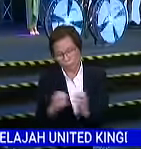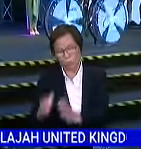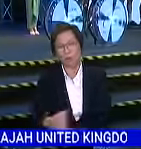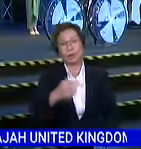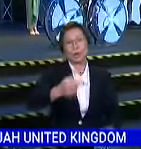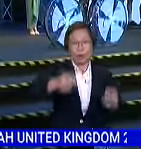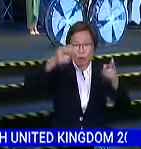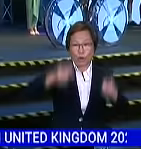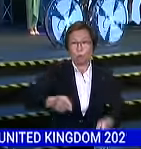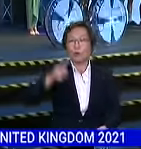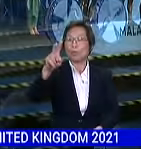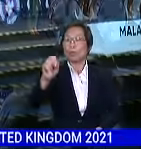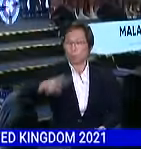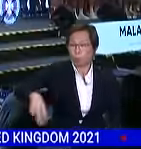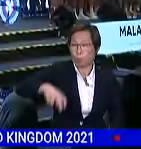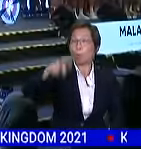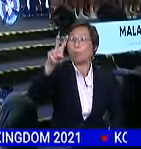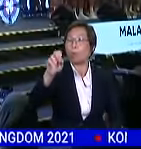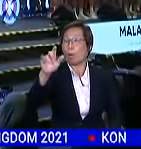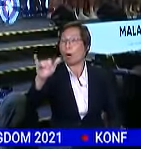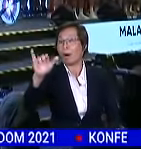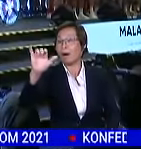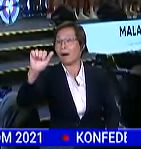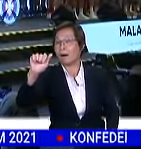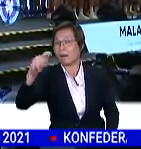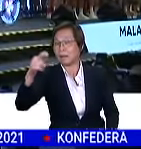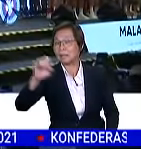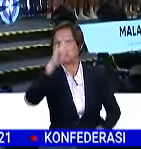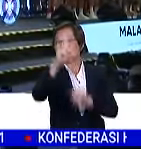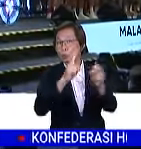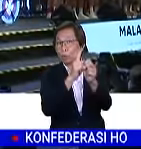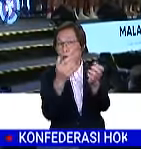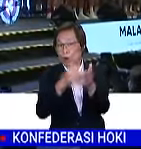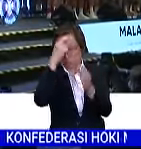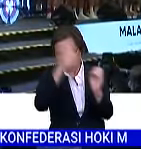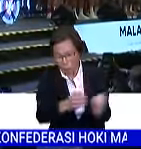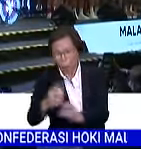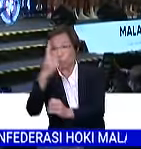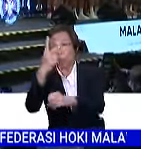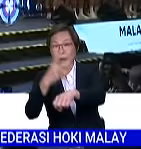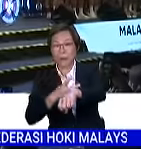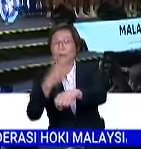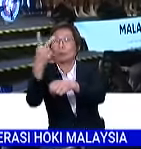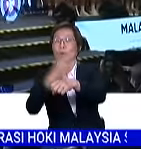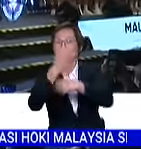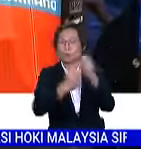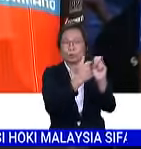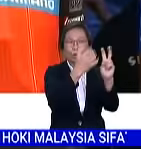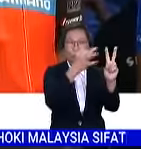Human Voyage masih mempunyai kontrak untuk satu tahun lagi selepas menjadi penganjur untuk dua edisi pada tahun 2019